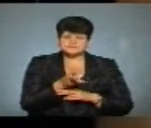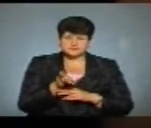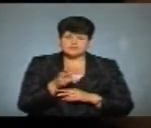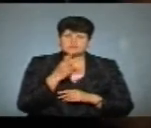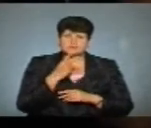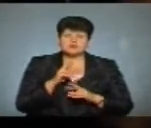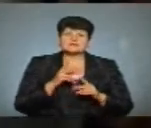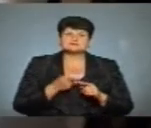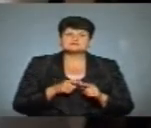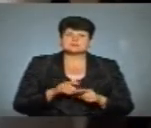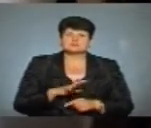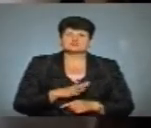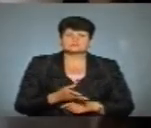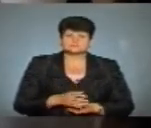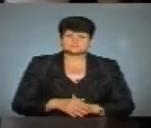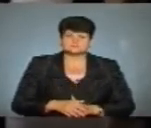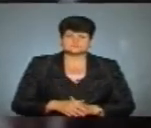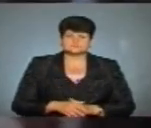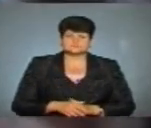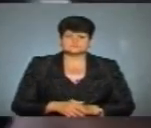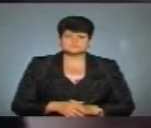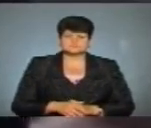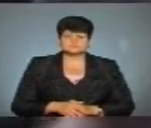бачите, як це відбувалося.